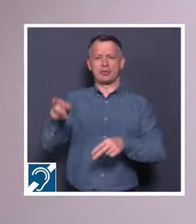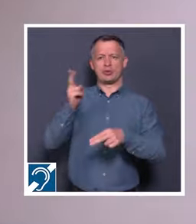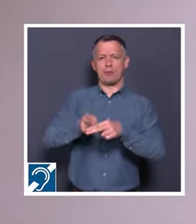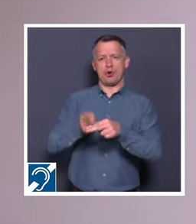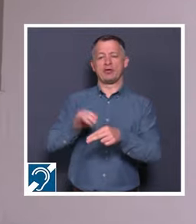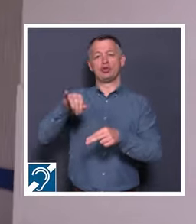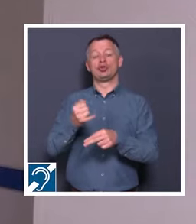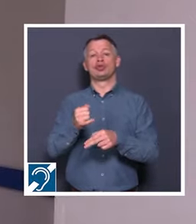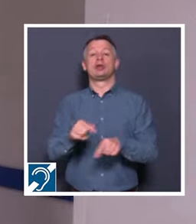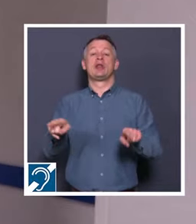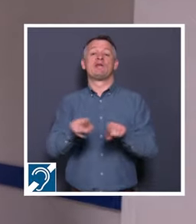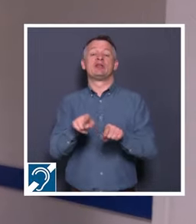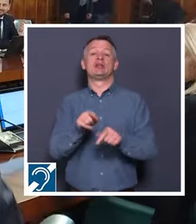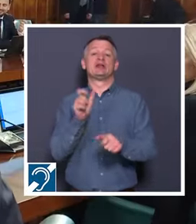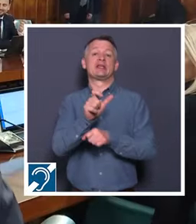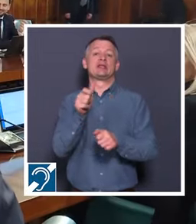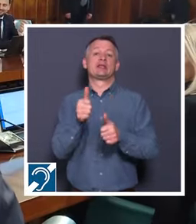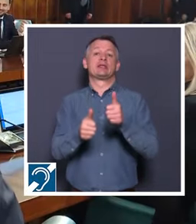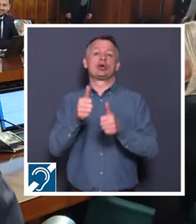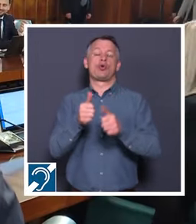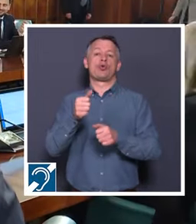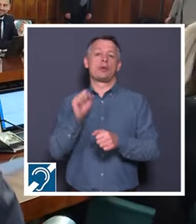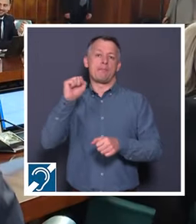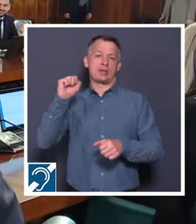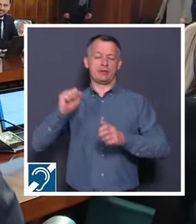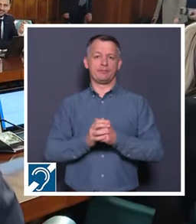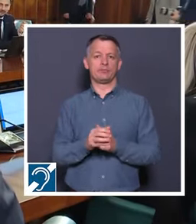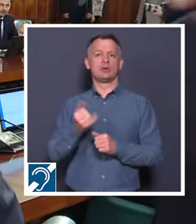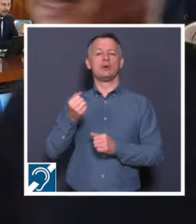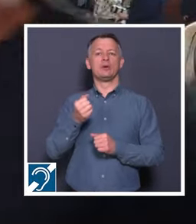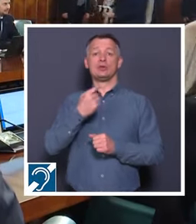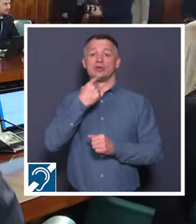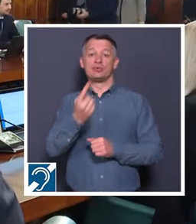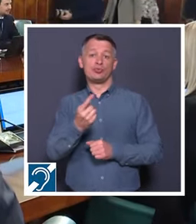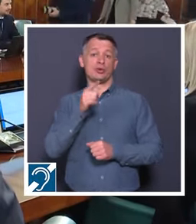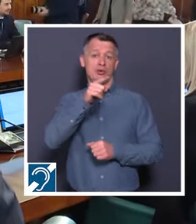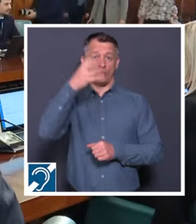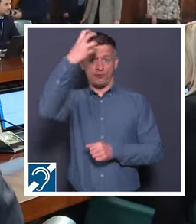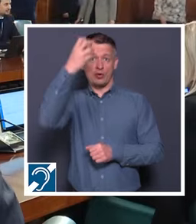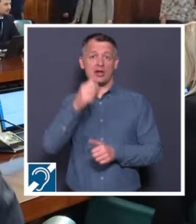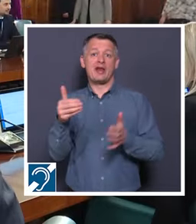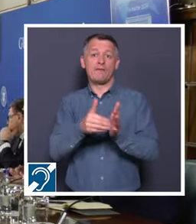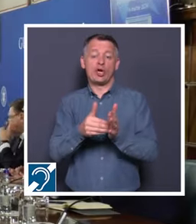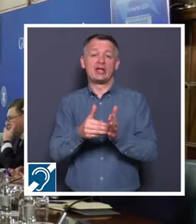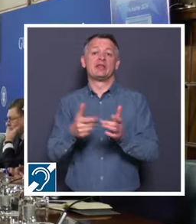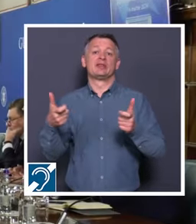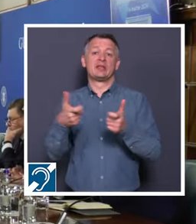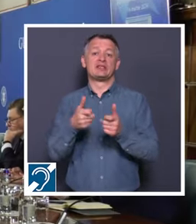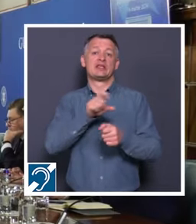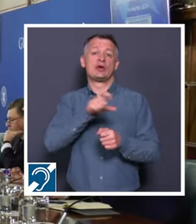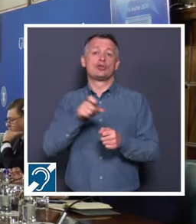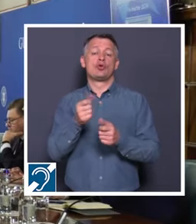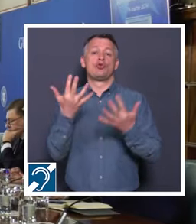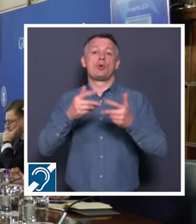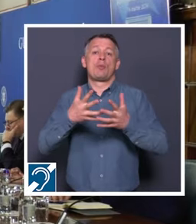și de opoziție. Reprezentanții guvernului au susținut însă că această taxă este necesară din cauza numărului extrem de mare al